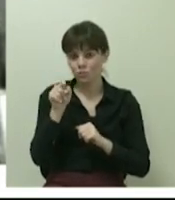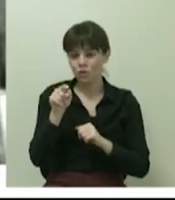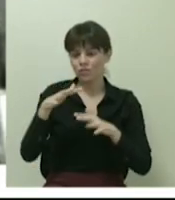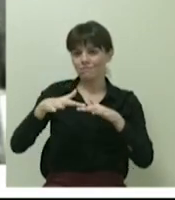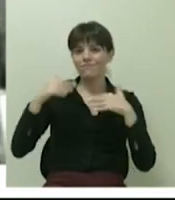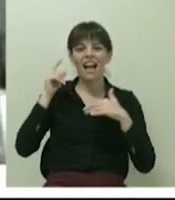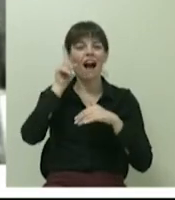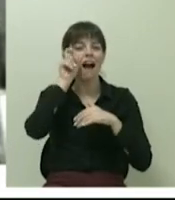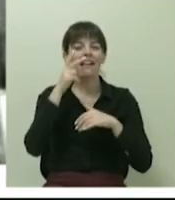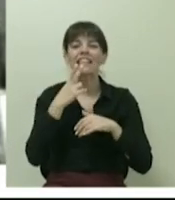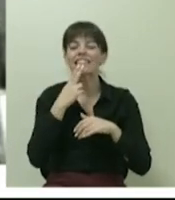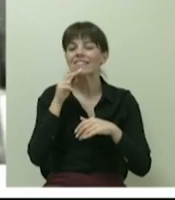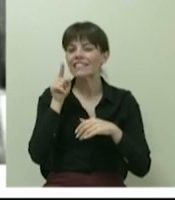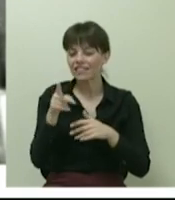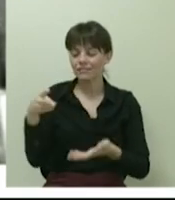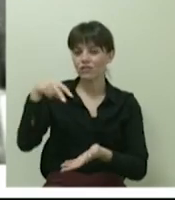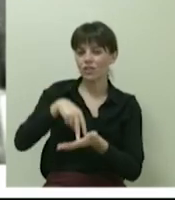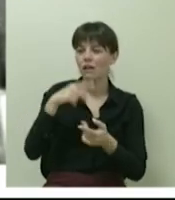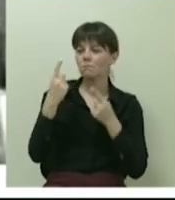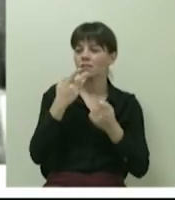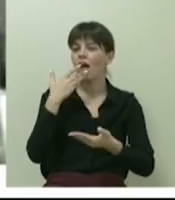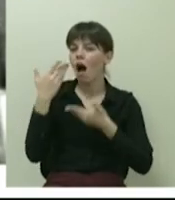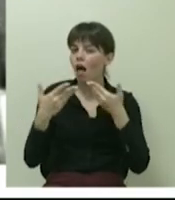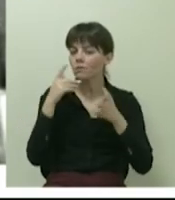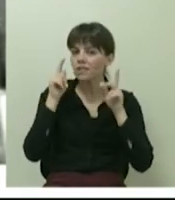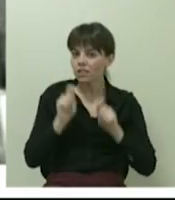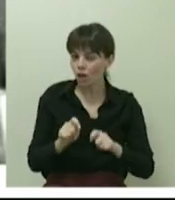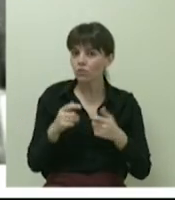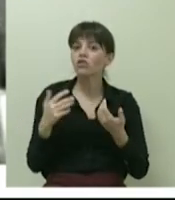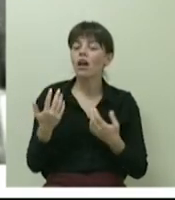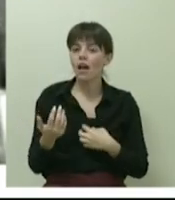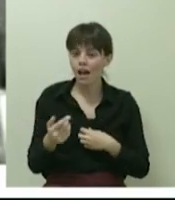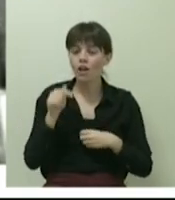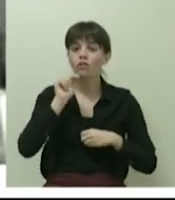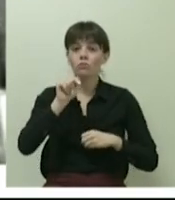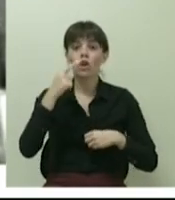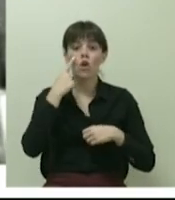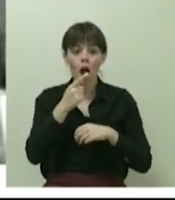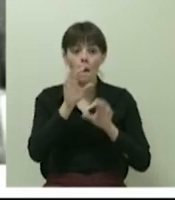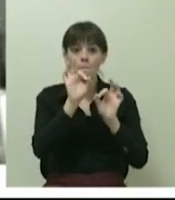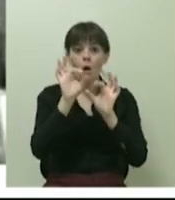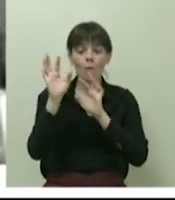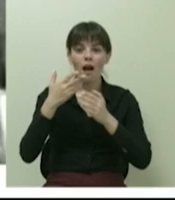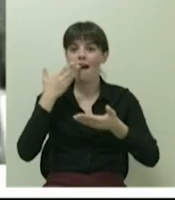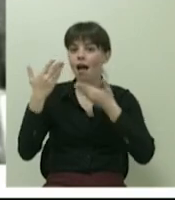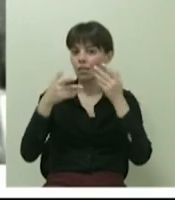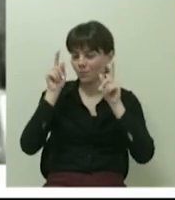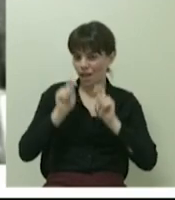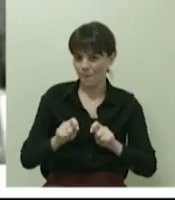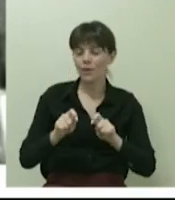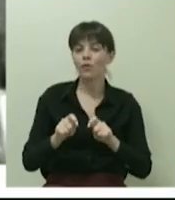sınıfın akıllı kızı çıkıp bir şeyler anlatınca şey diyor. Yani işte bir bunun zaviyesi böyle filan diyor kız.